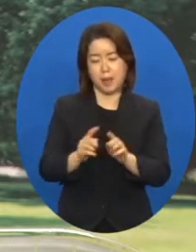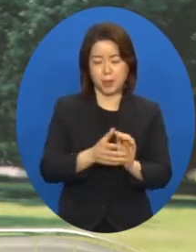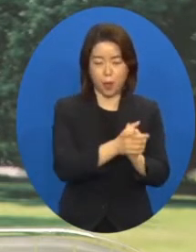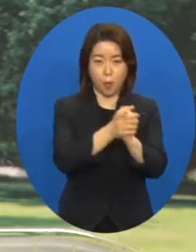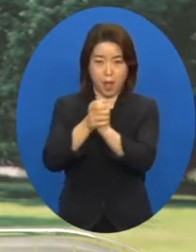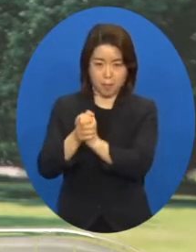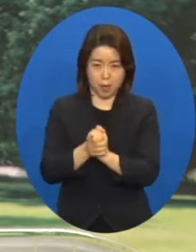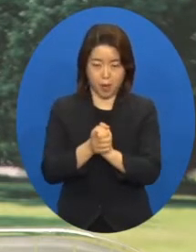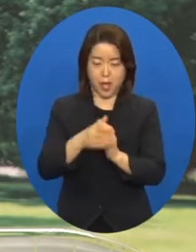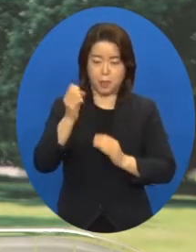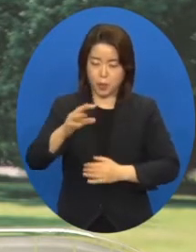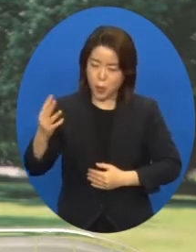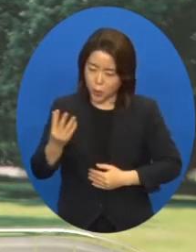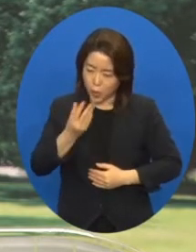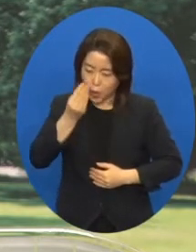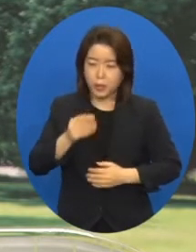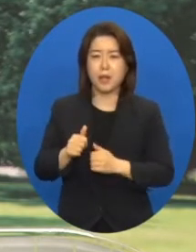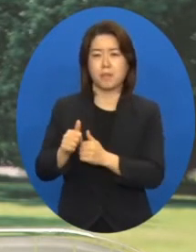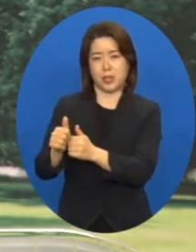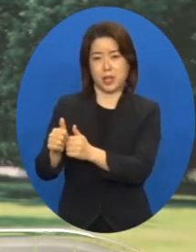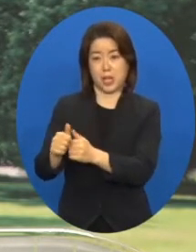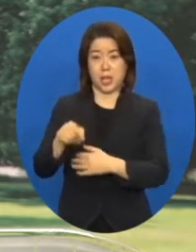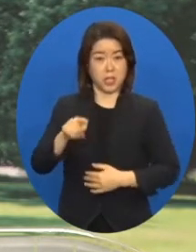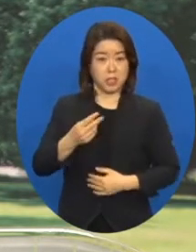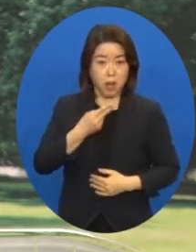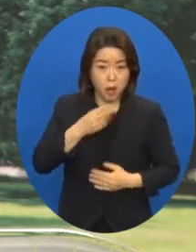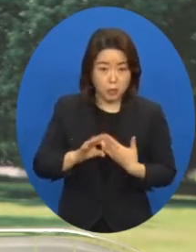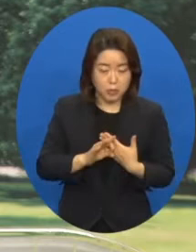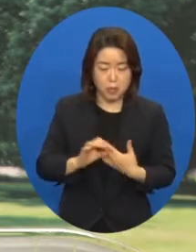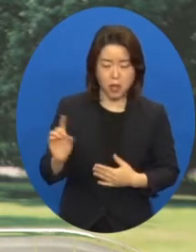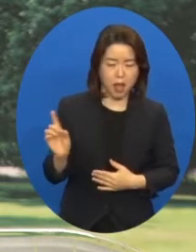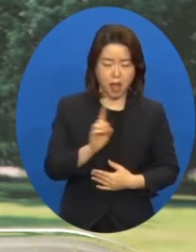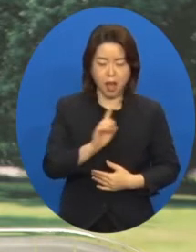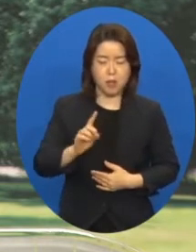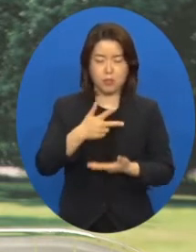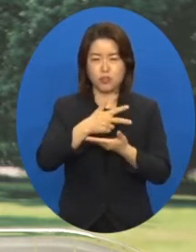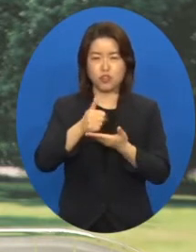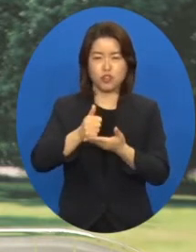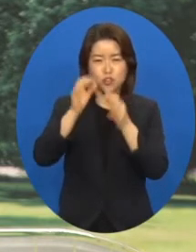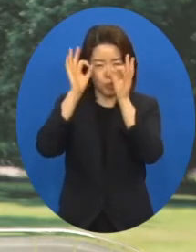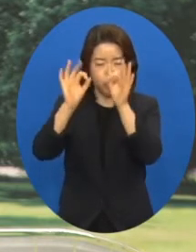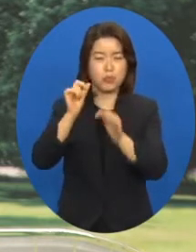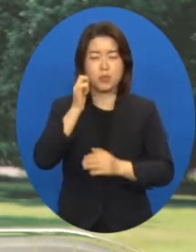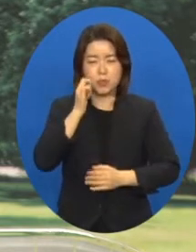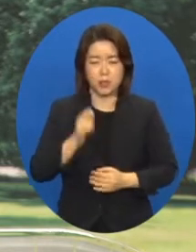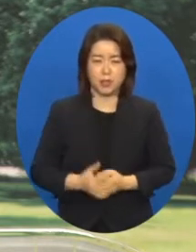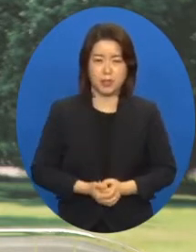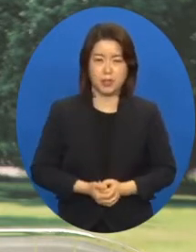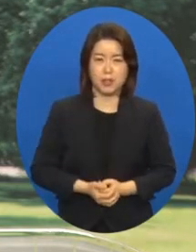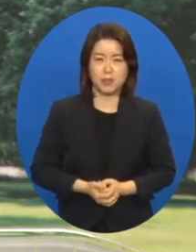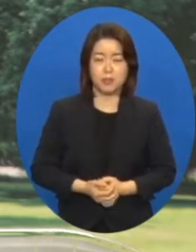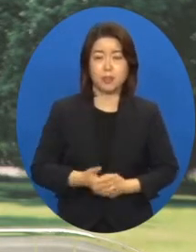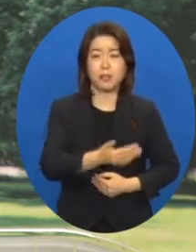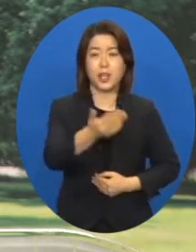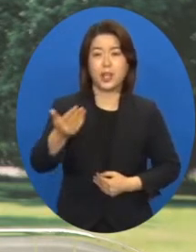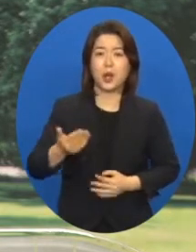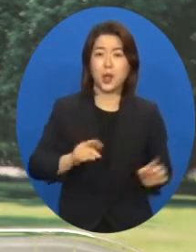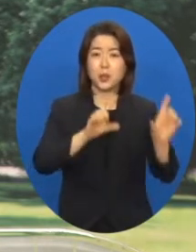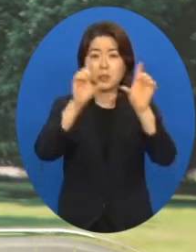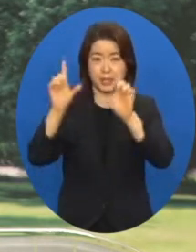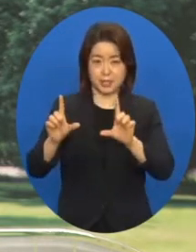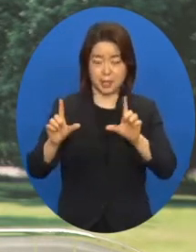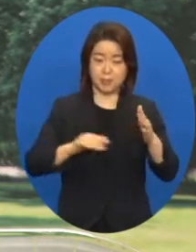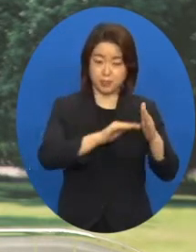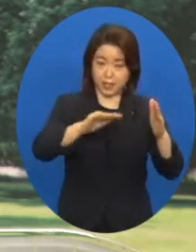화평함과 거룩함을 따르라. 이것이 없이는 아무도 주를 보지 못하리라. 여러분, 여러분의 삶을,